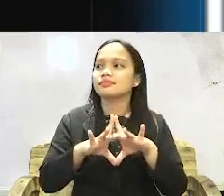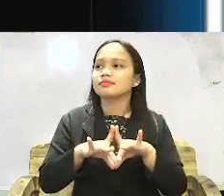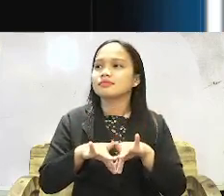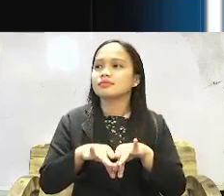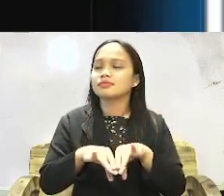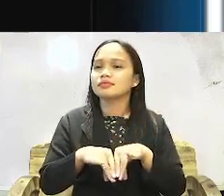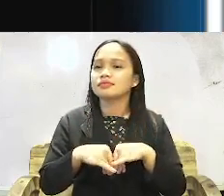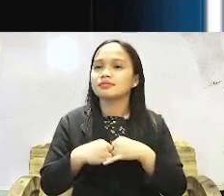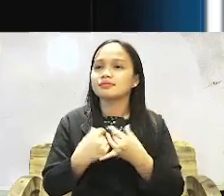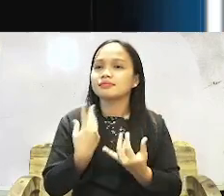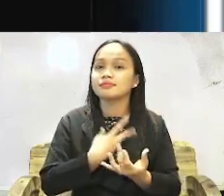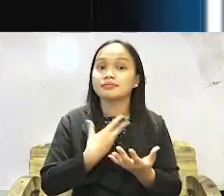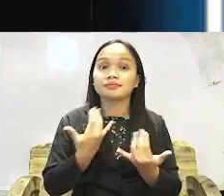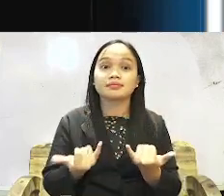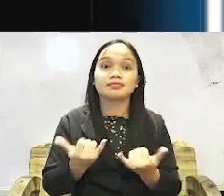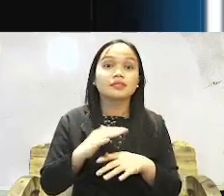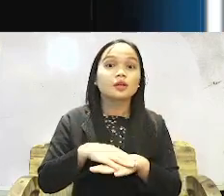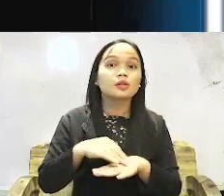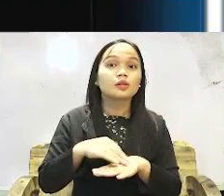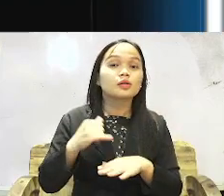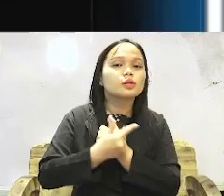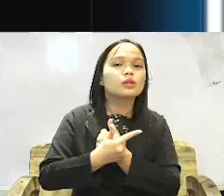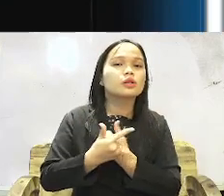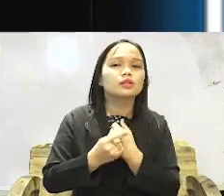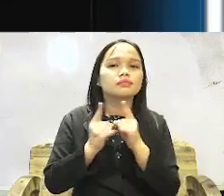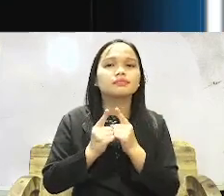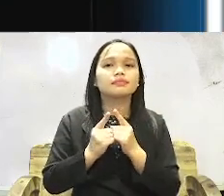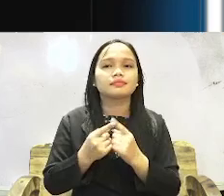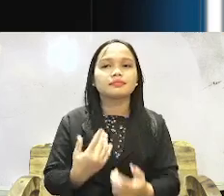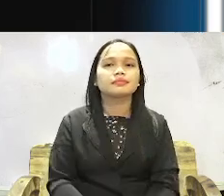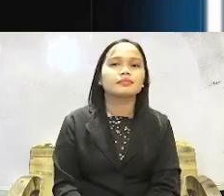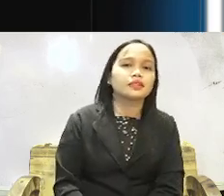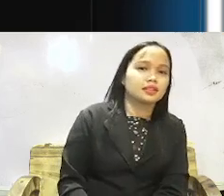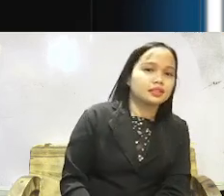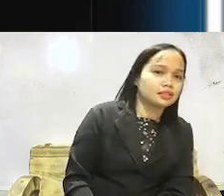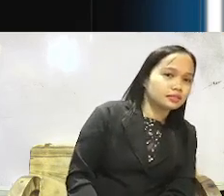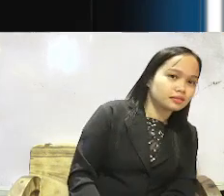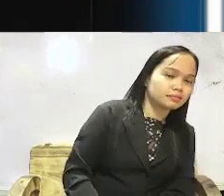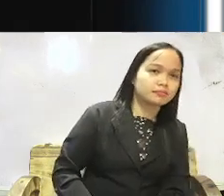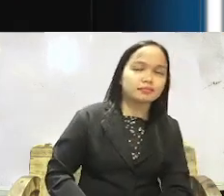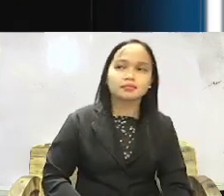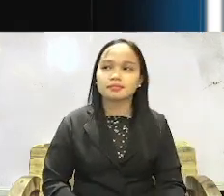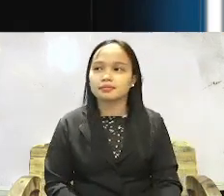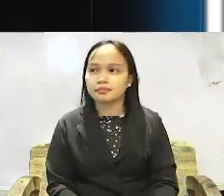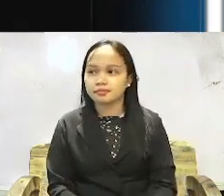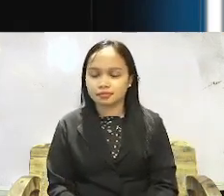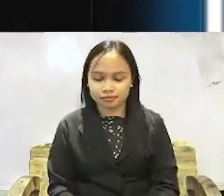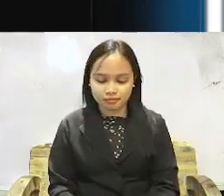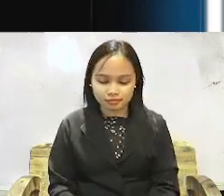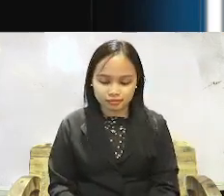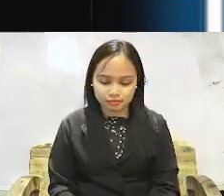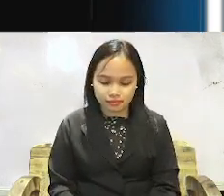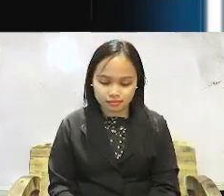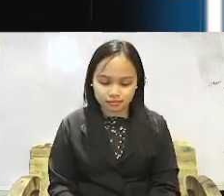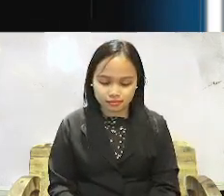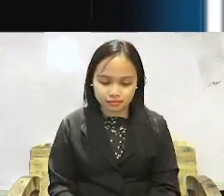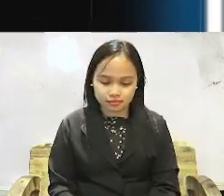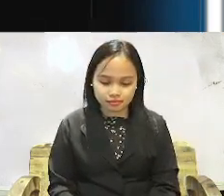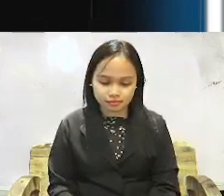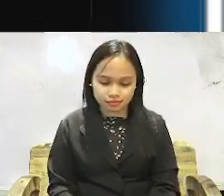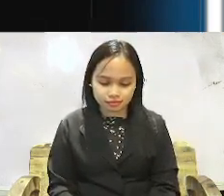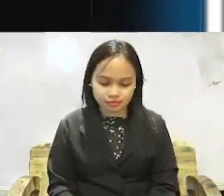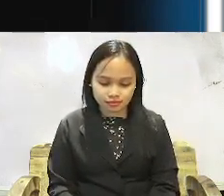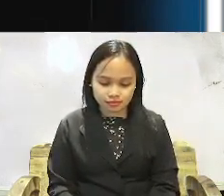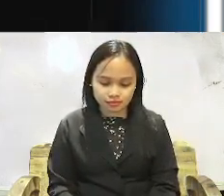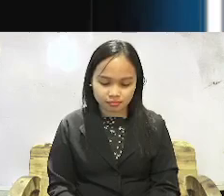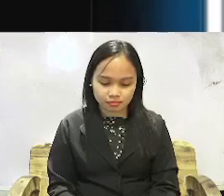Siyempre, makikita natin sila sa Google Meet. Sa Google Meet. Okay, yan, tignan amen natin sila. At meron na akong napili kasi nag-send pa siya ng ano sa ano.